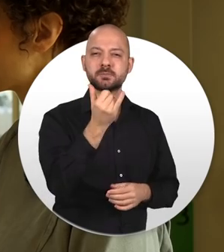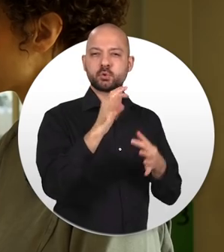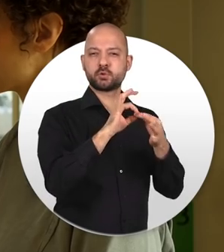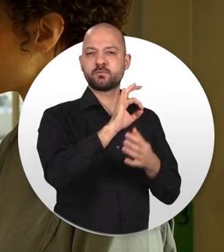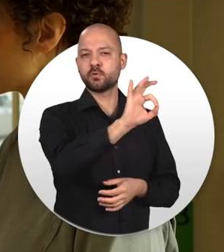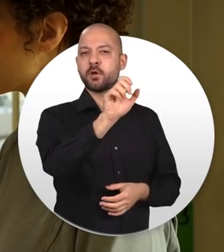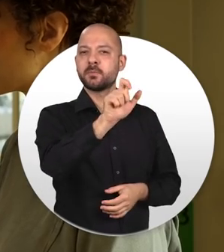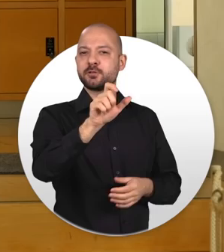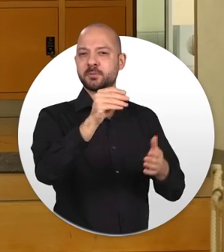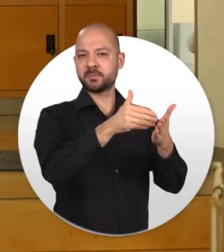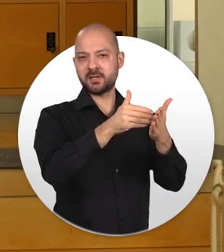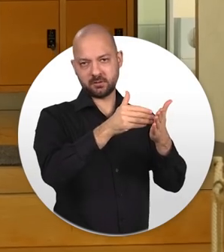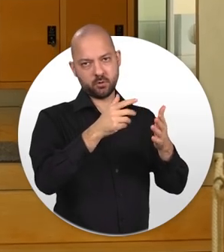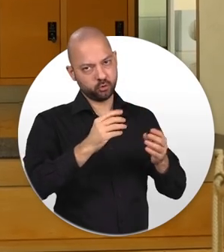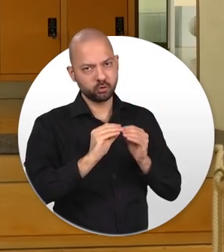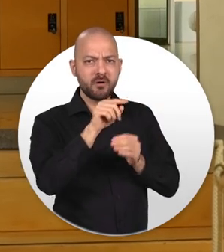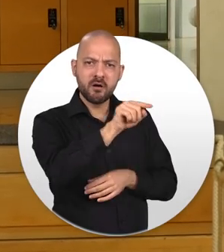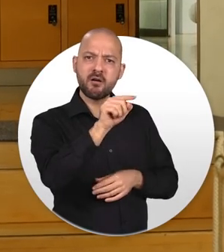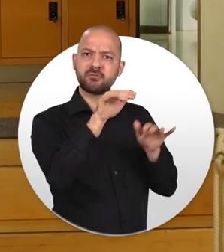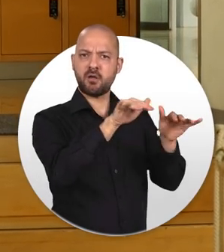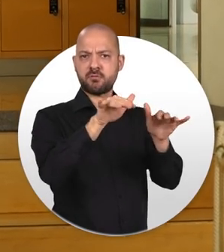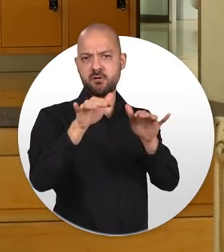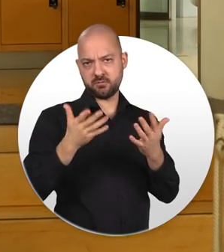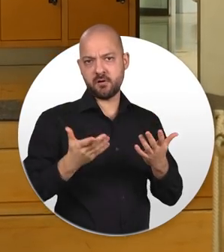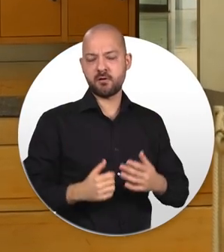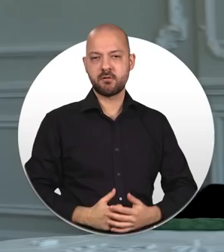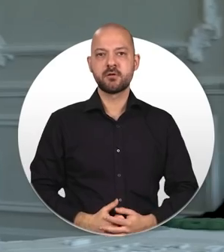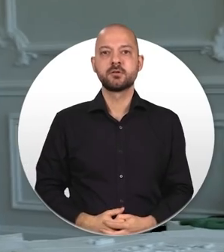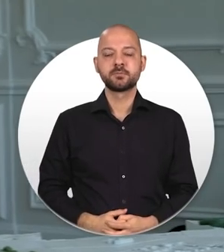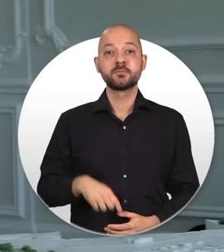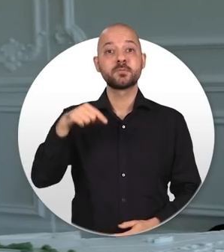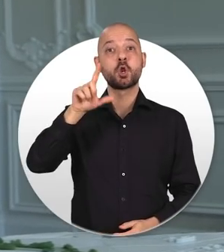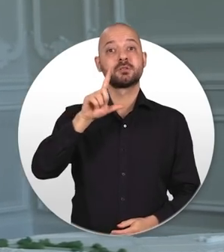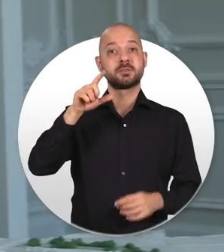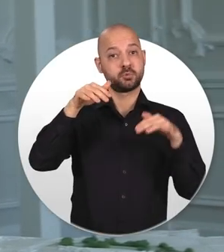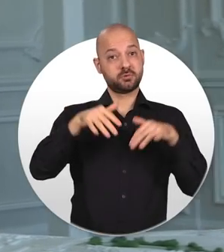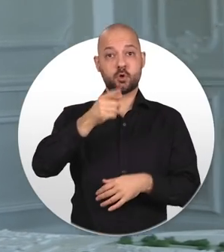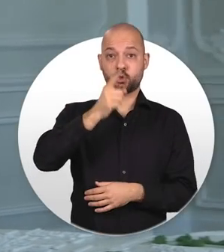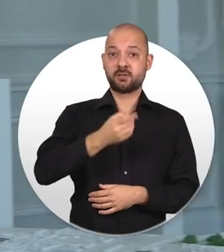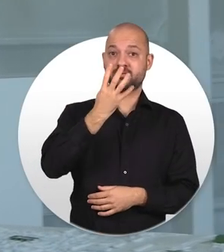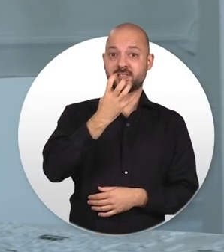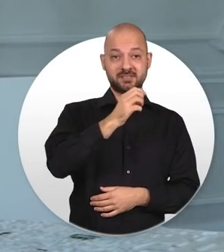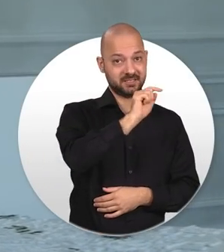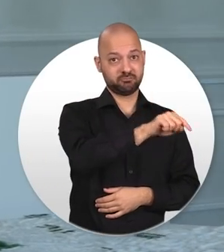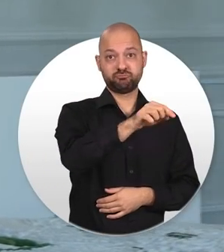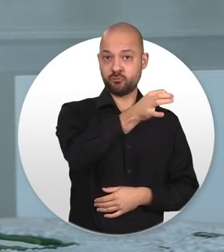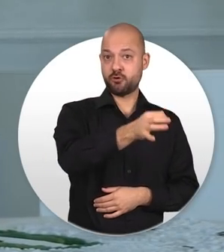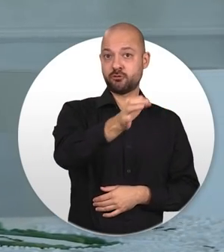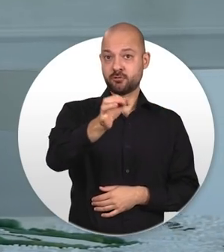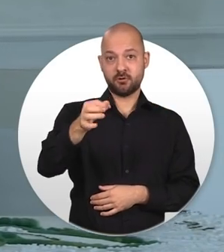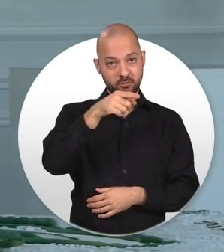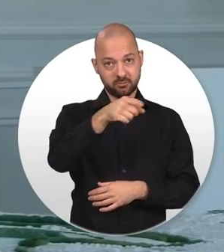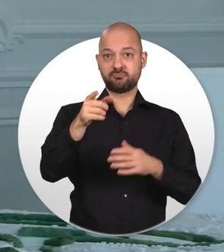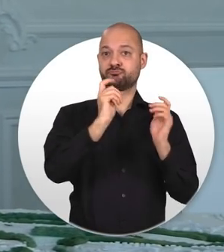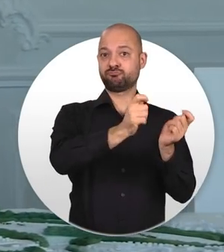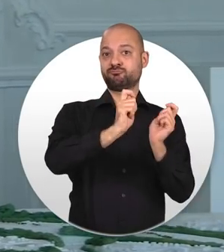identifizieren, die am Tourismusbereich accessibel sind für Leute mit einer Behinderung. Wir haben in Lützburg schon 140,